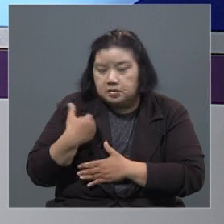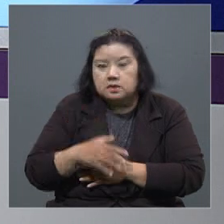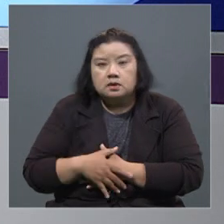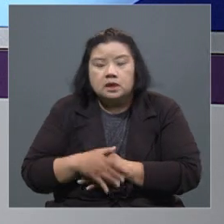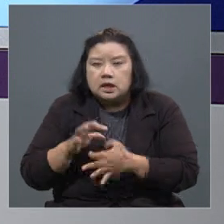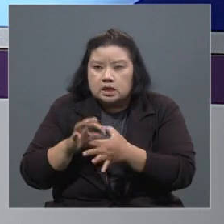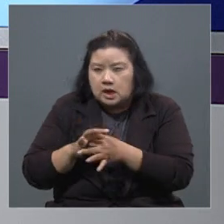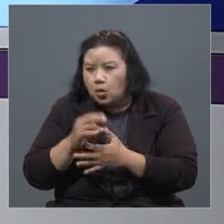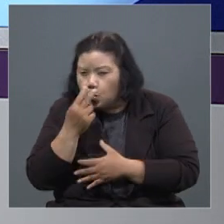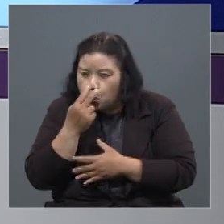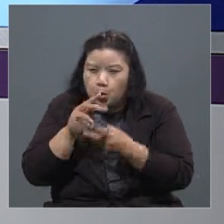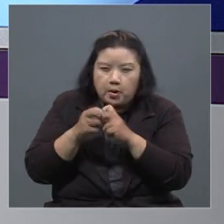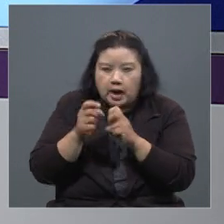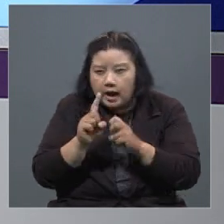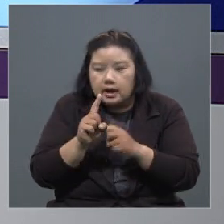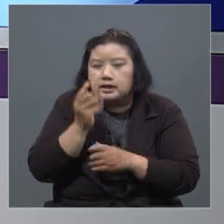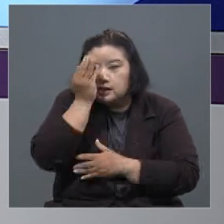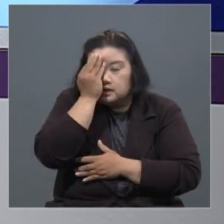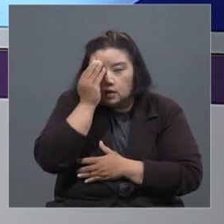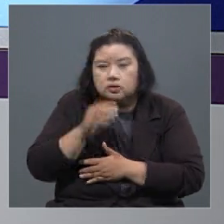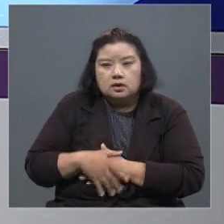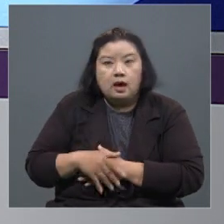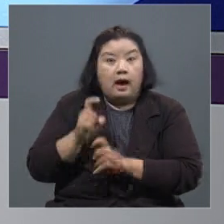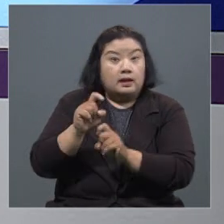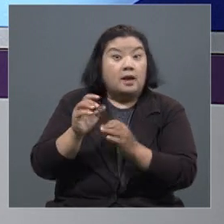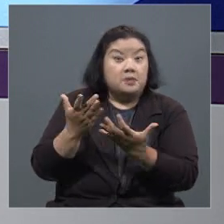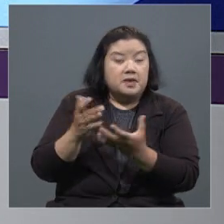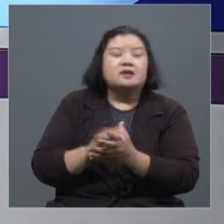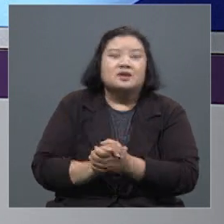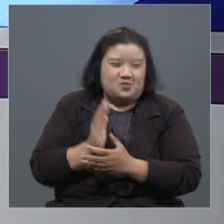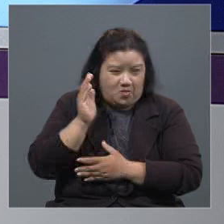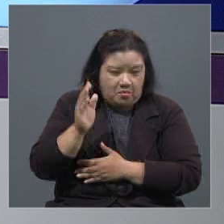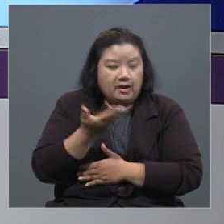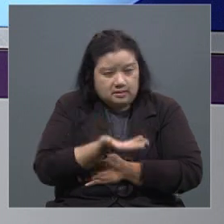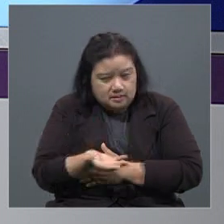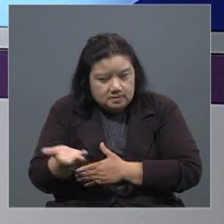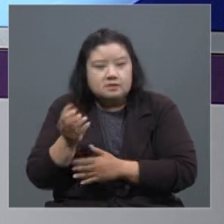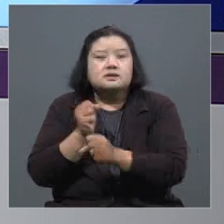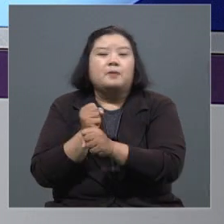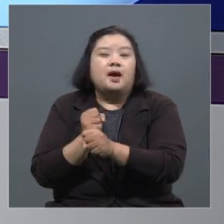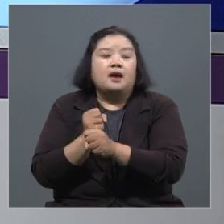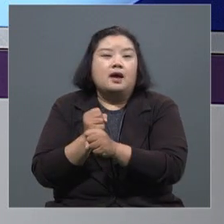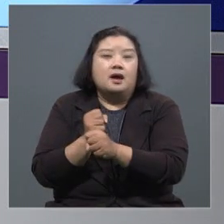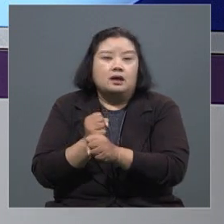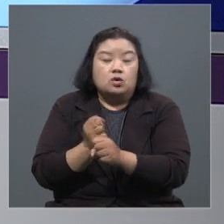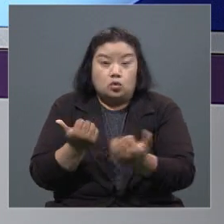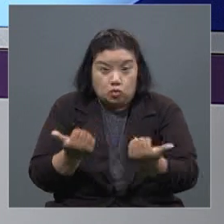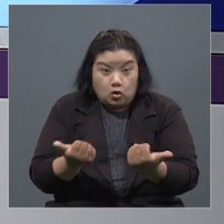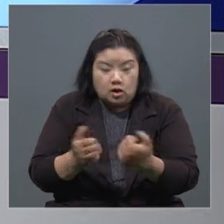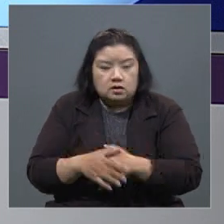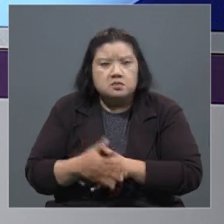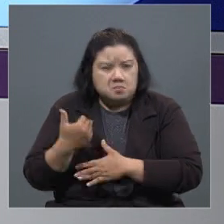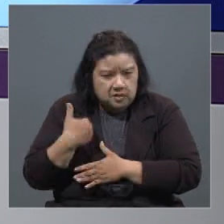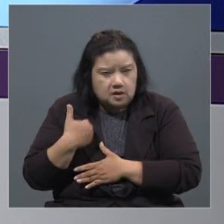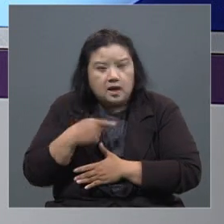ครับถ้ามีความมั่นใจว่าปลอดภัยก็พร้อมเปิดทางให้เดินทางไปทำงานเพราะตอนนี้ก็มีคนไทยที่สนใจอ